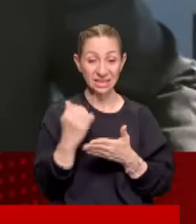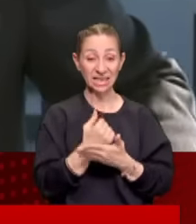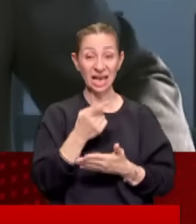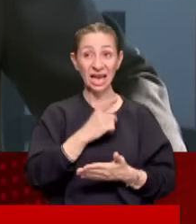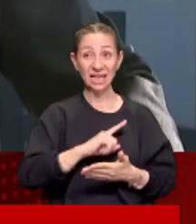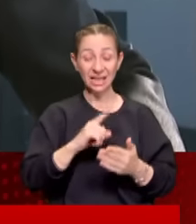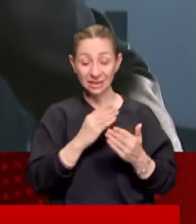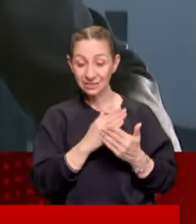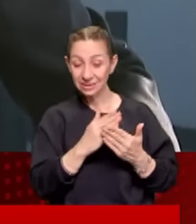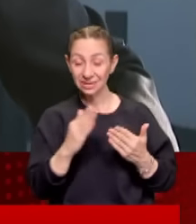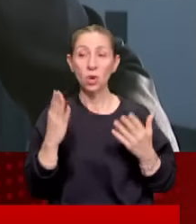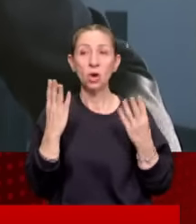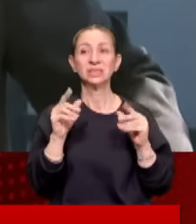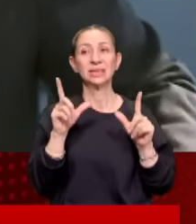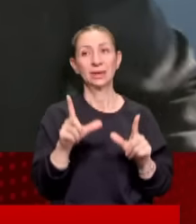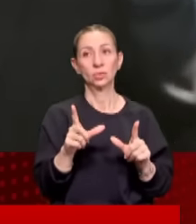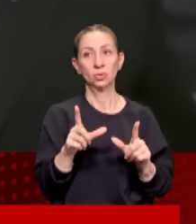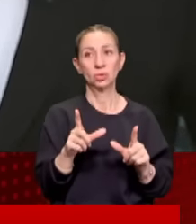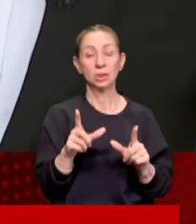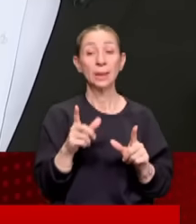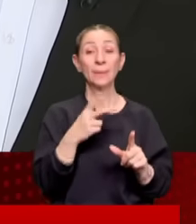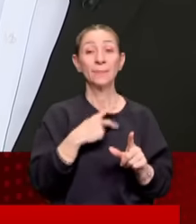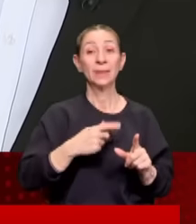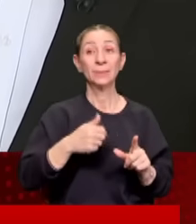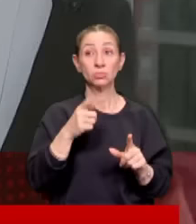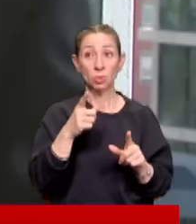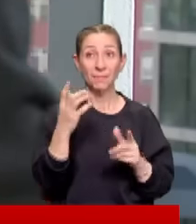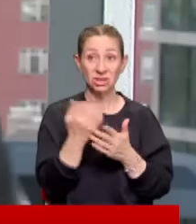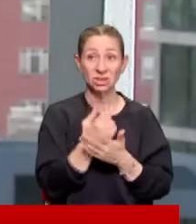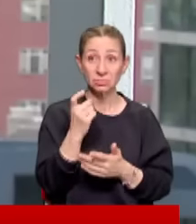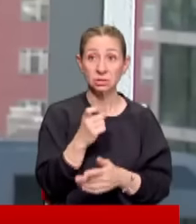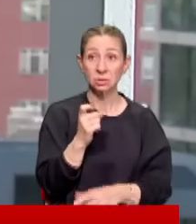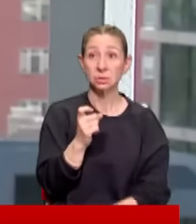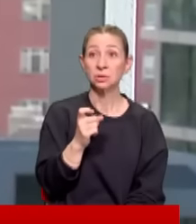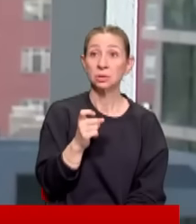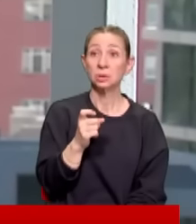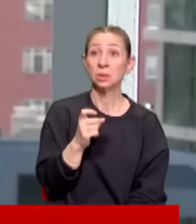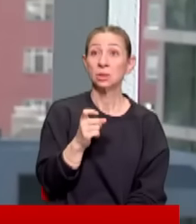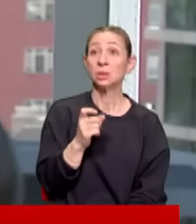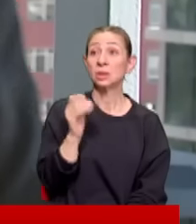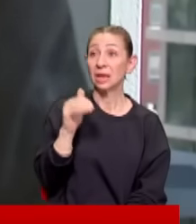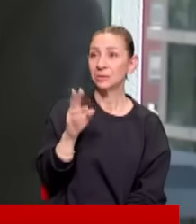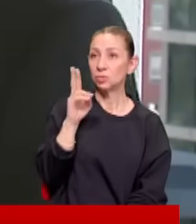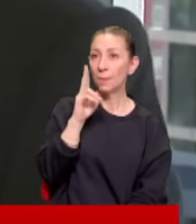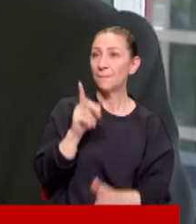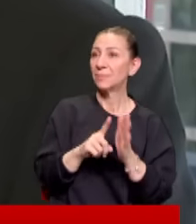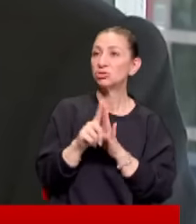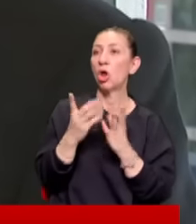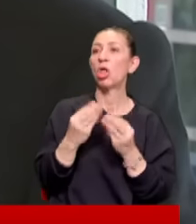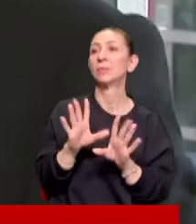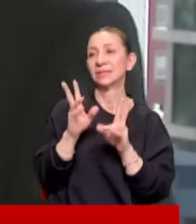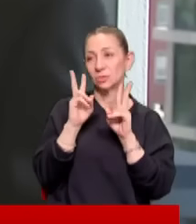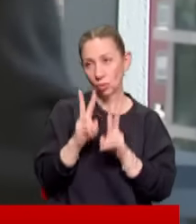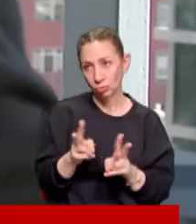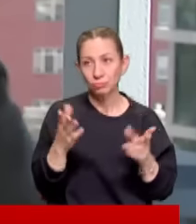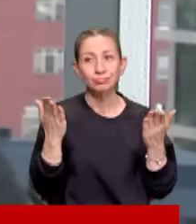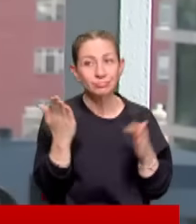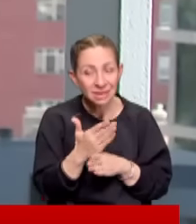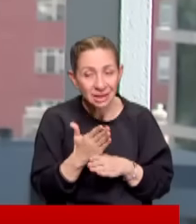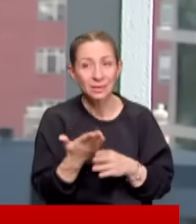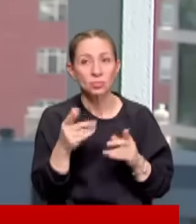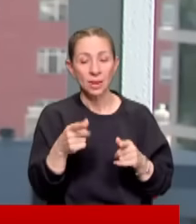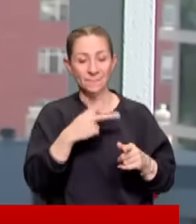aday çizgisinin devam ettirilmesi gerekiyordu. Yani belediye başkanının belirleme noktasında. Geldiğimiz noktada başarılı olamadığımızı görüyorum. Çünkü bu